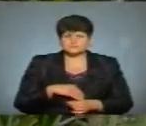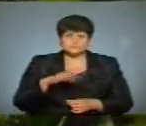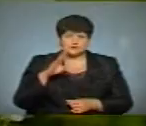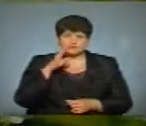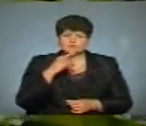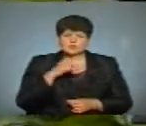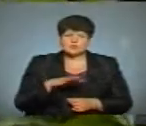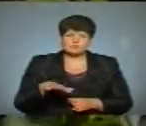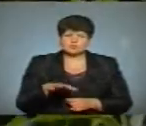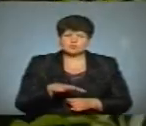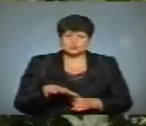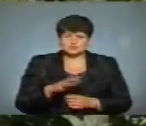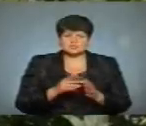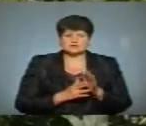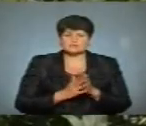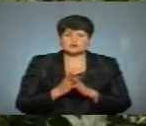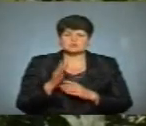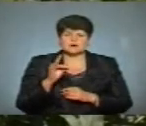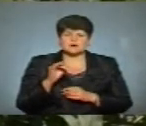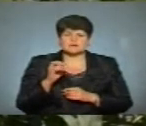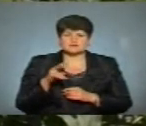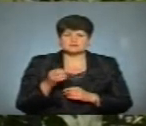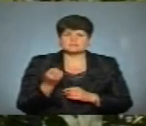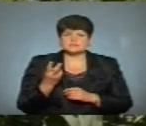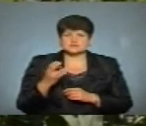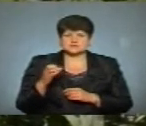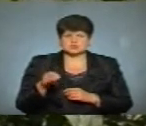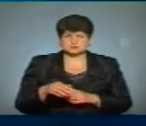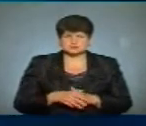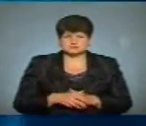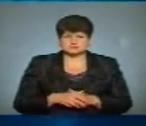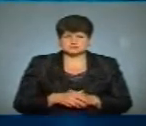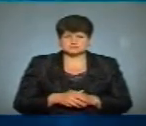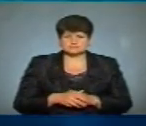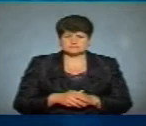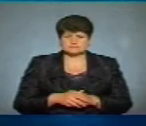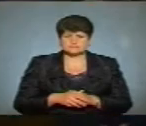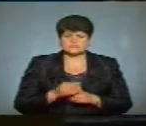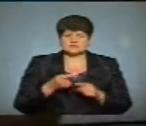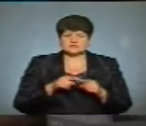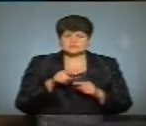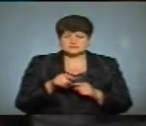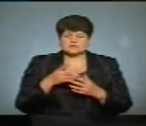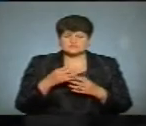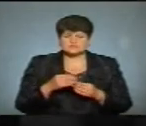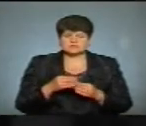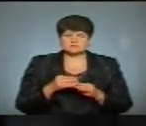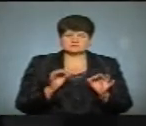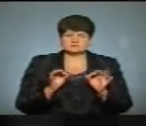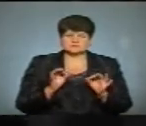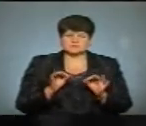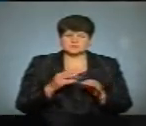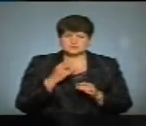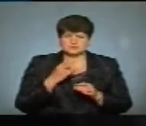каже, площа ділянки, на якій вирощує равликів, 12 сотих. Цей равлик вже майже дозрів. Бачите, у нього така от по